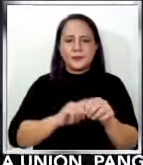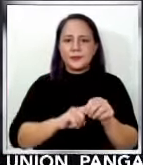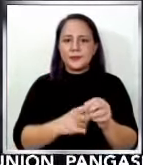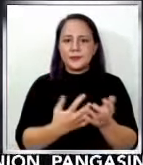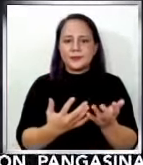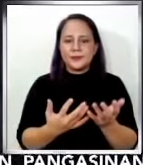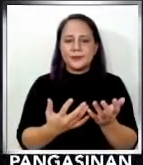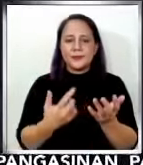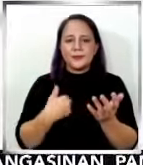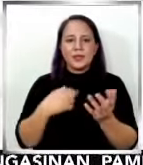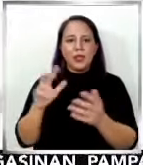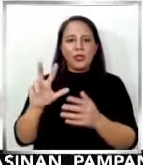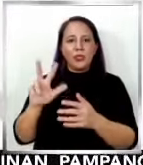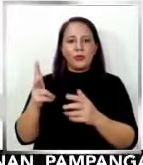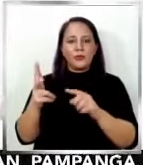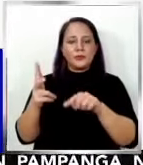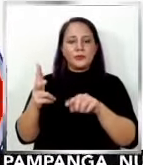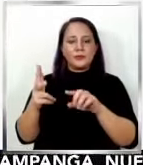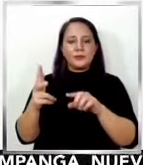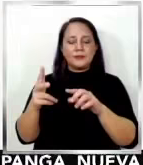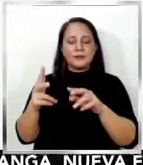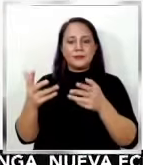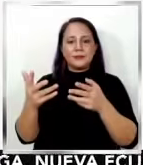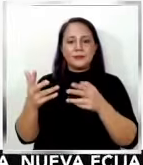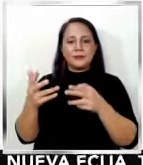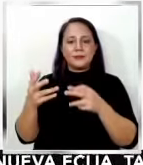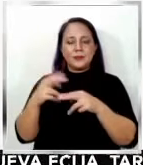pangatlong bagon ng MRT dito